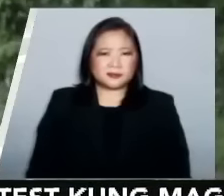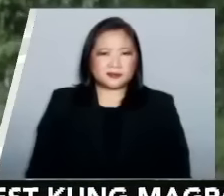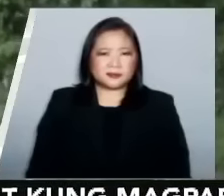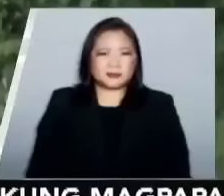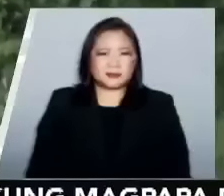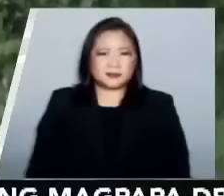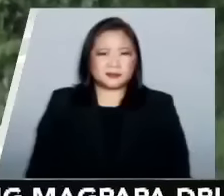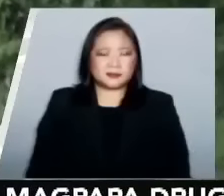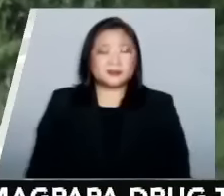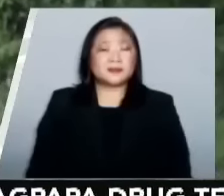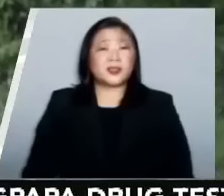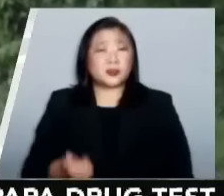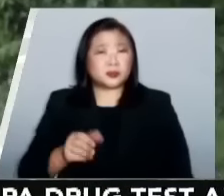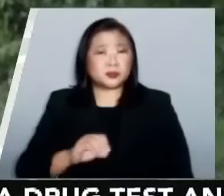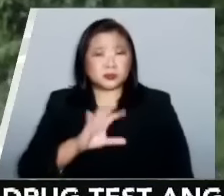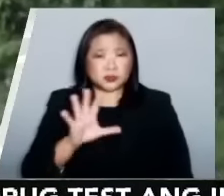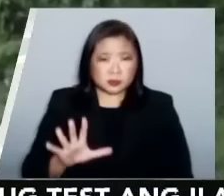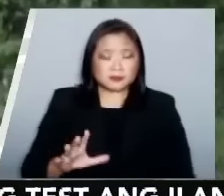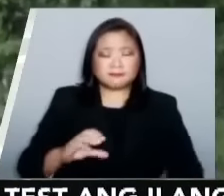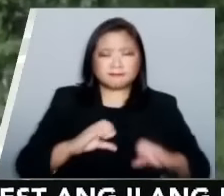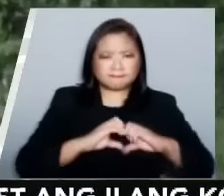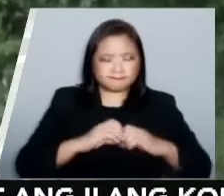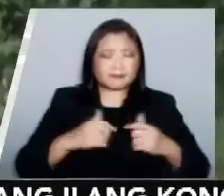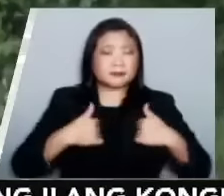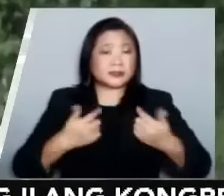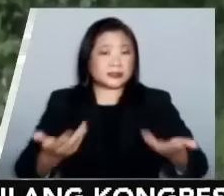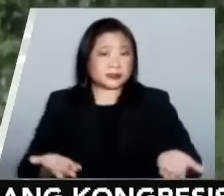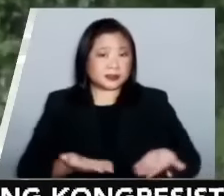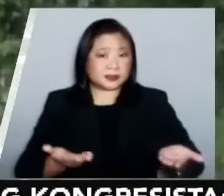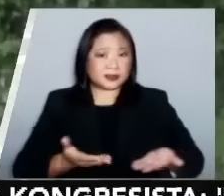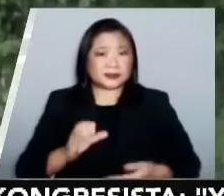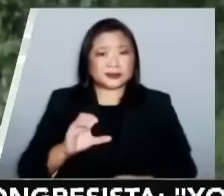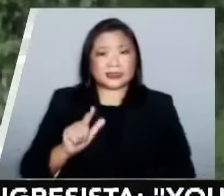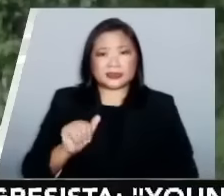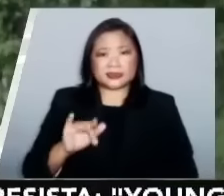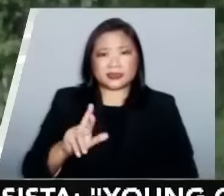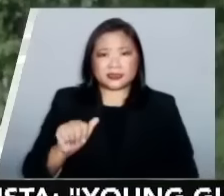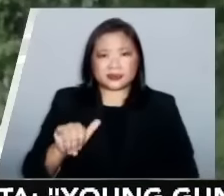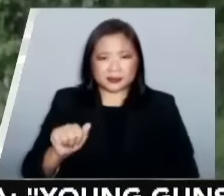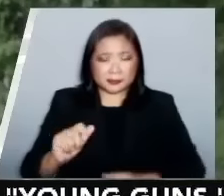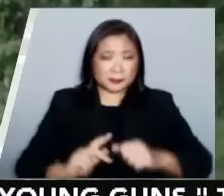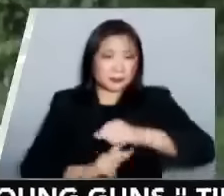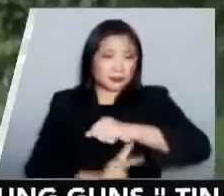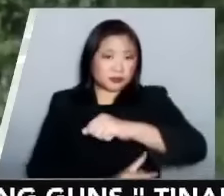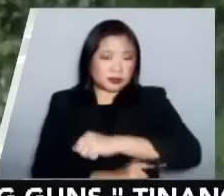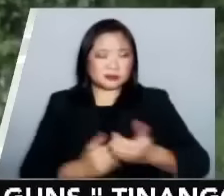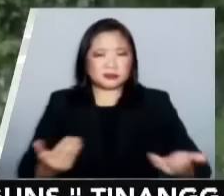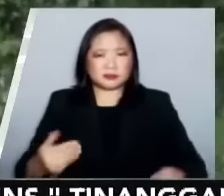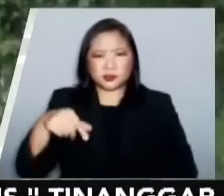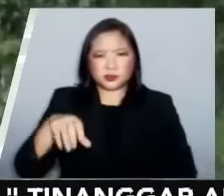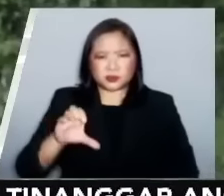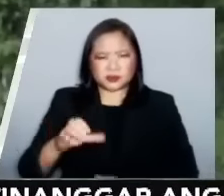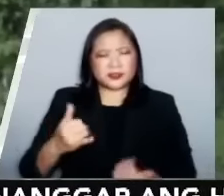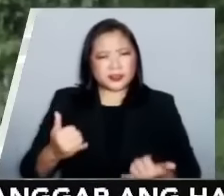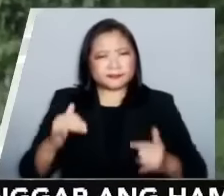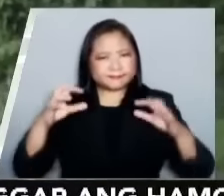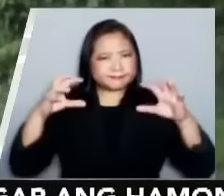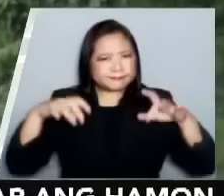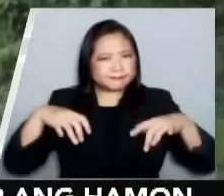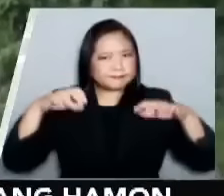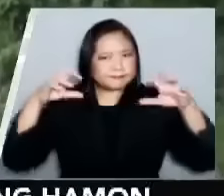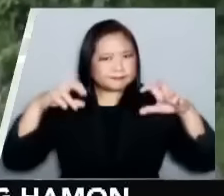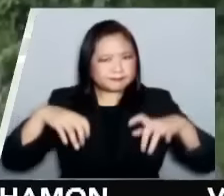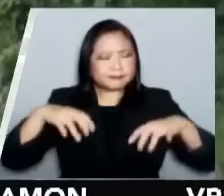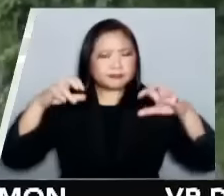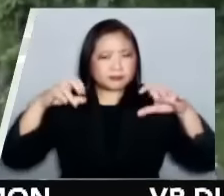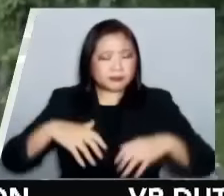Magandang umaga mga kapuso, andito pa rin po ako sa Kaliraya Bridge dito sa May Quezon City. At sa mga oras ito ay panaka-naka po ang ulat. Mga kapuso, kaugnay po niyan